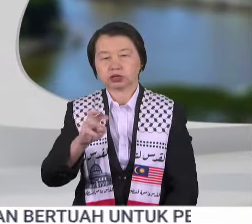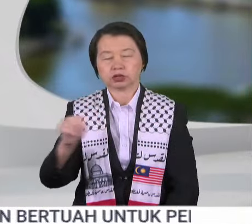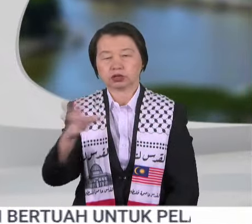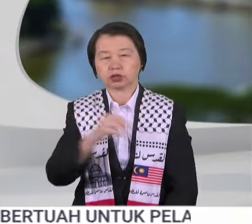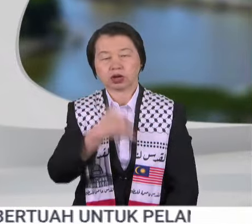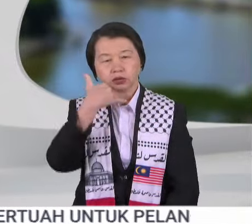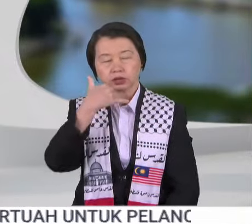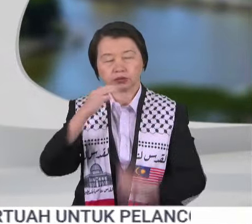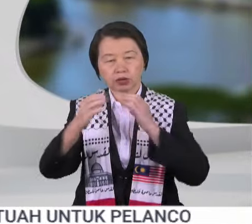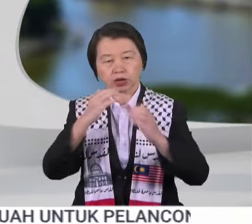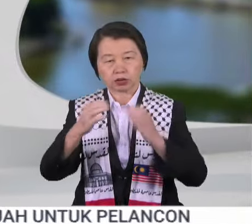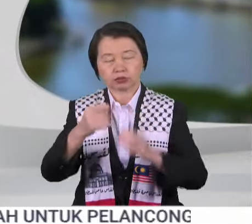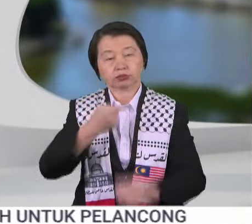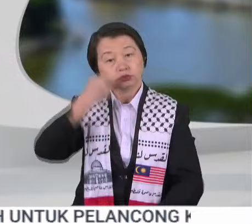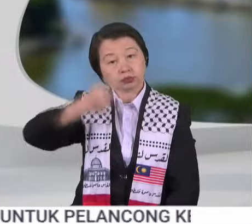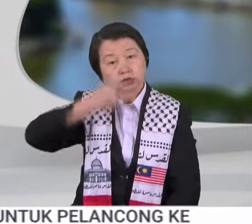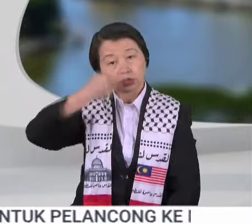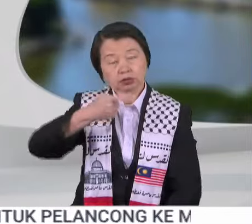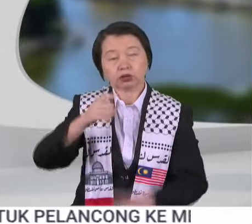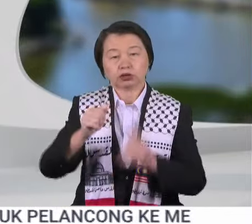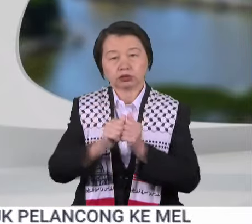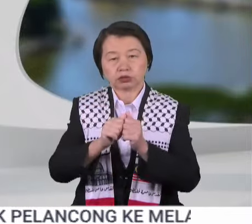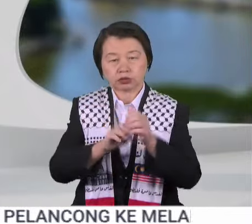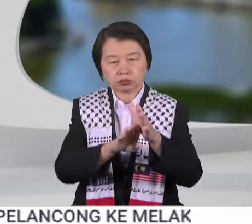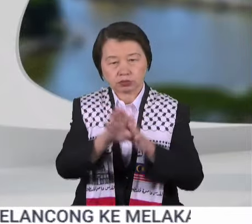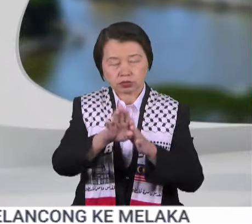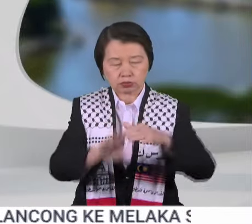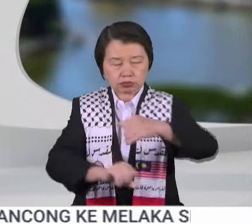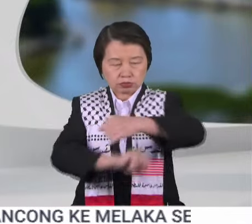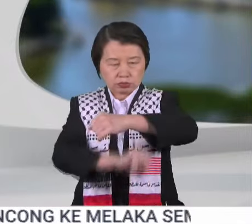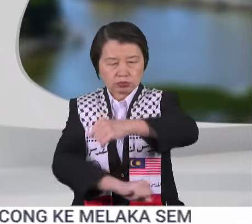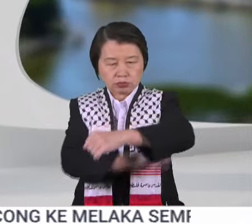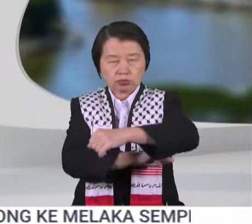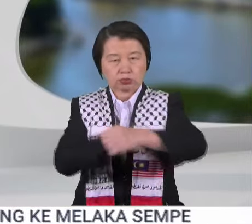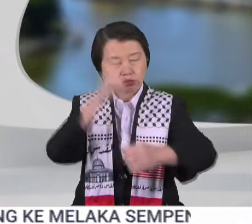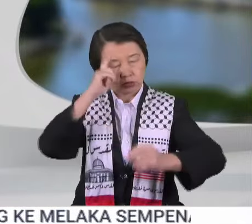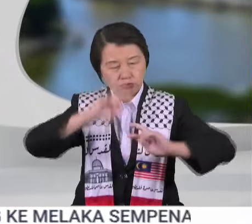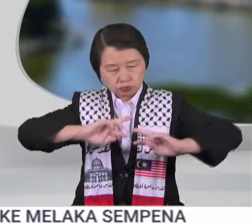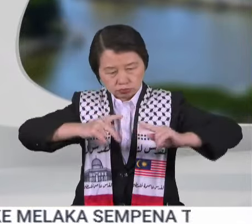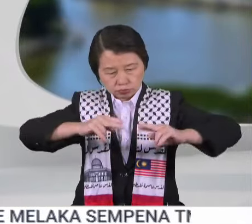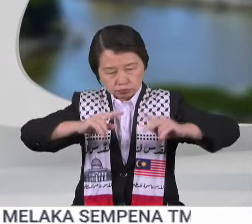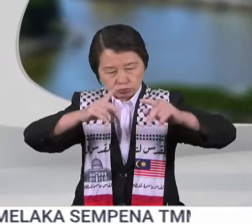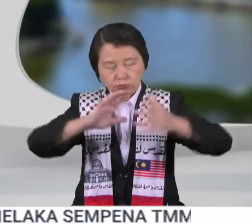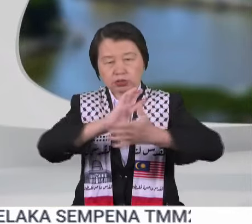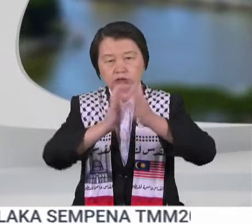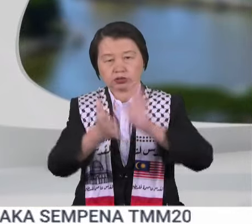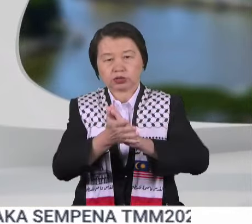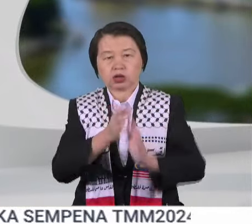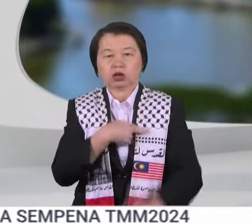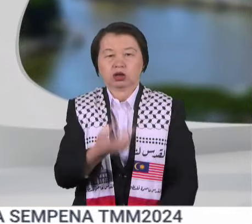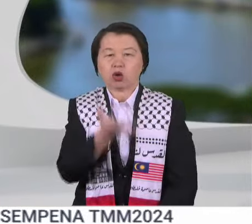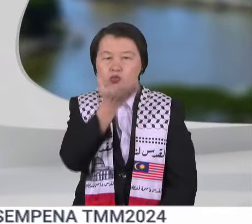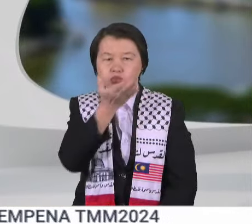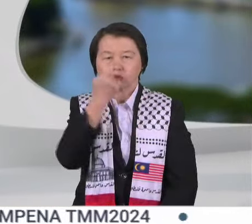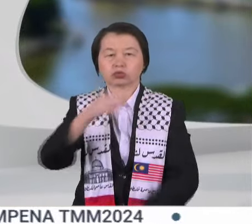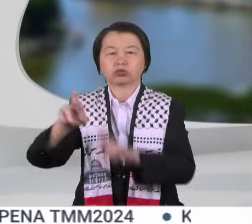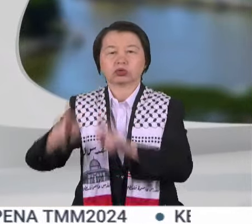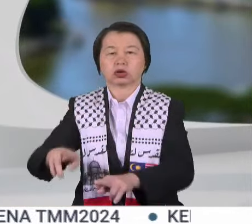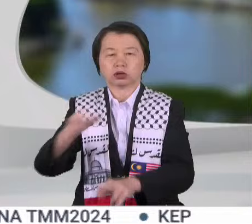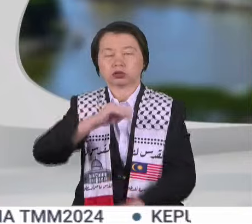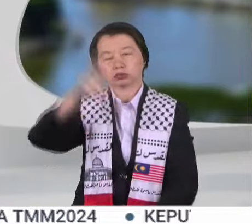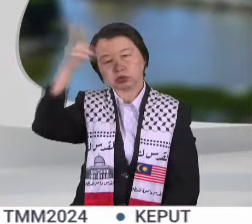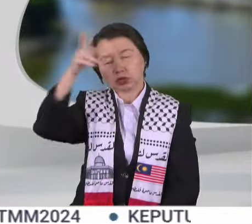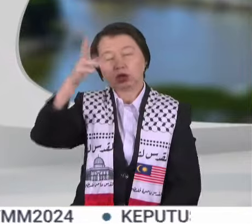Datuk Seri julaihi narawi berkata dengan pembangunan infrastruktur yang dipertingkatkan menjadi kerugian kepada rakyat dan